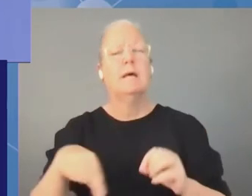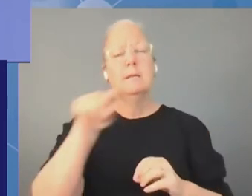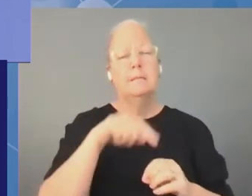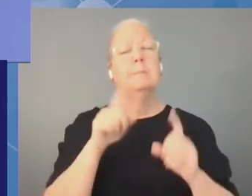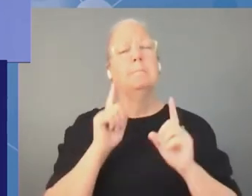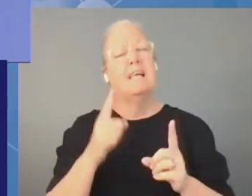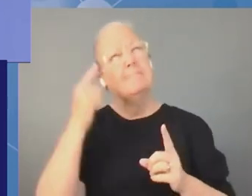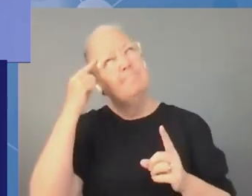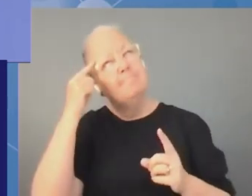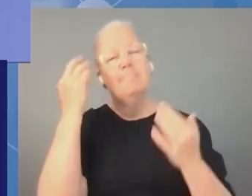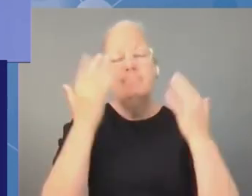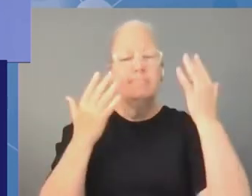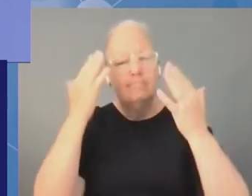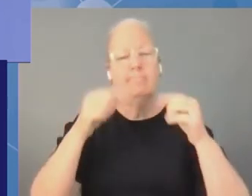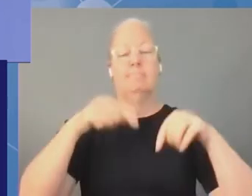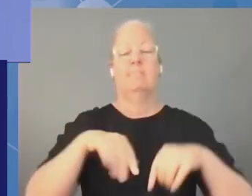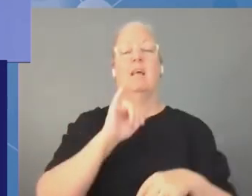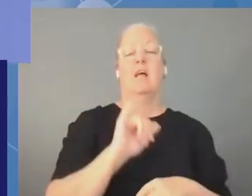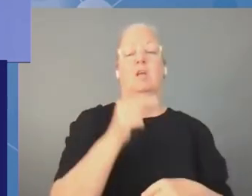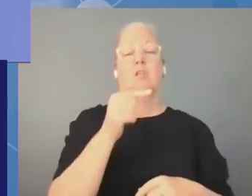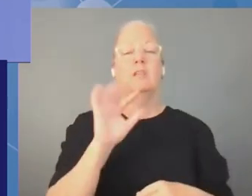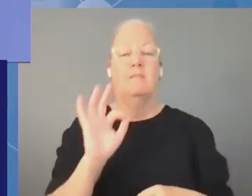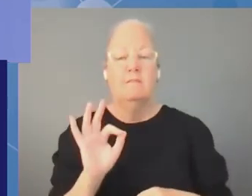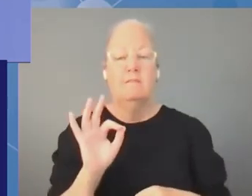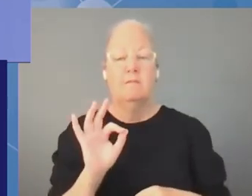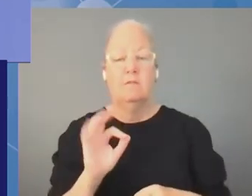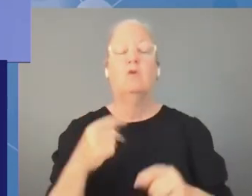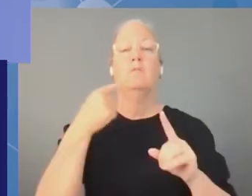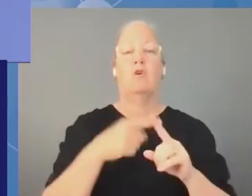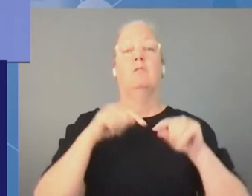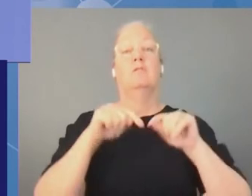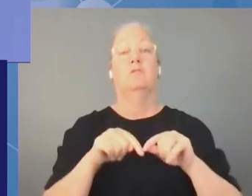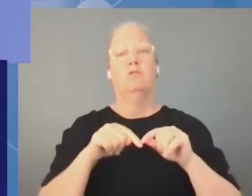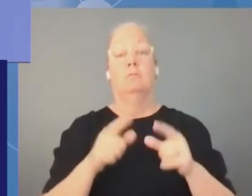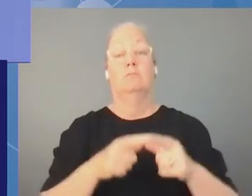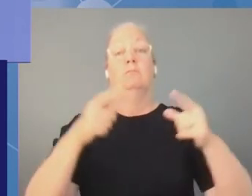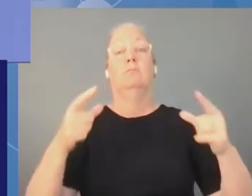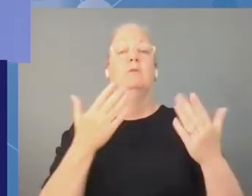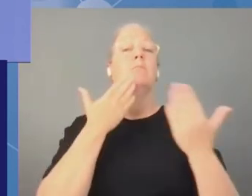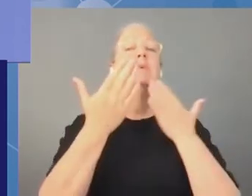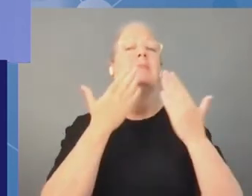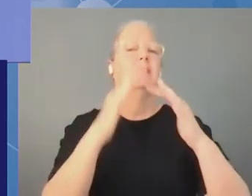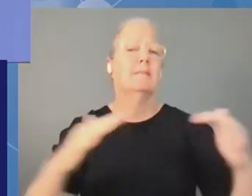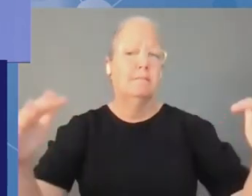我们用什么方法能保证网络发布的内容是真实的？